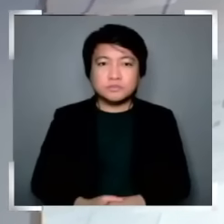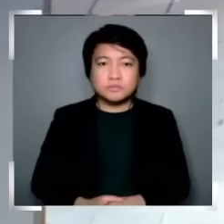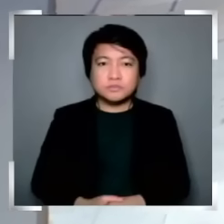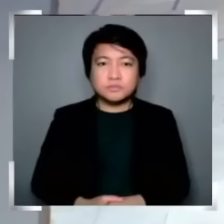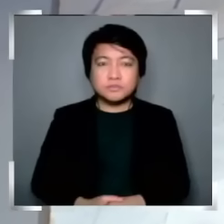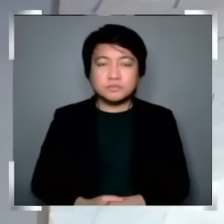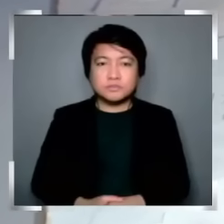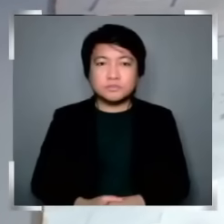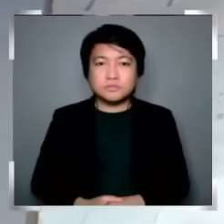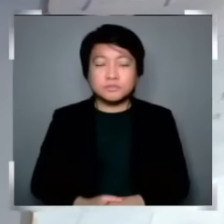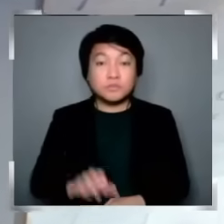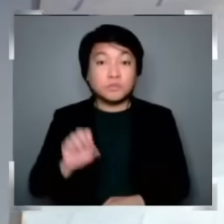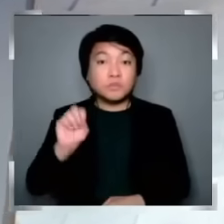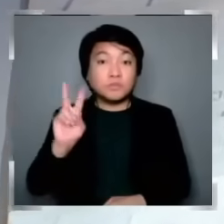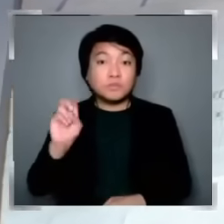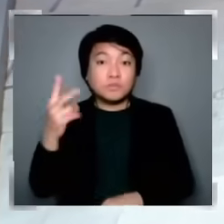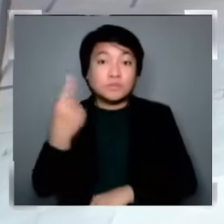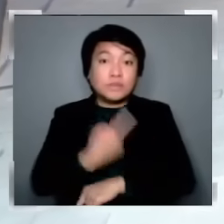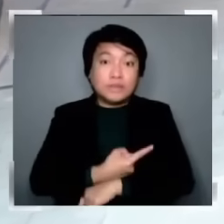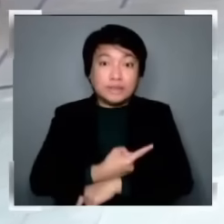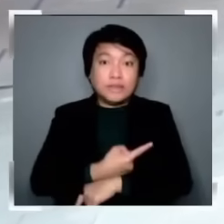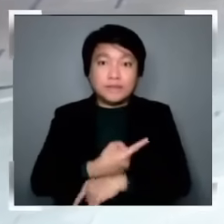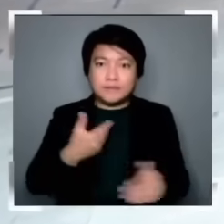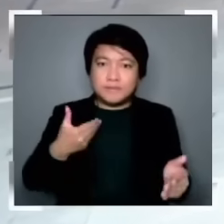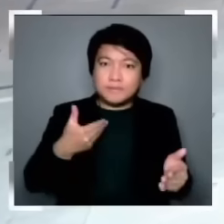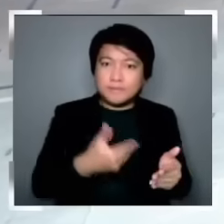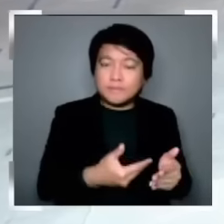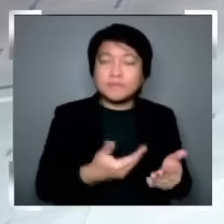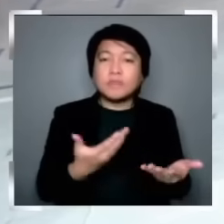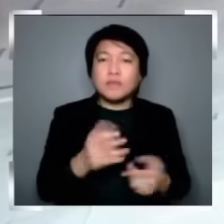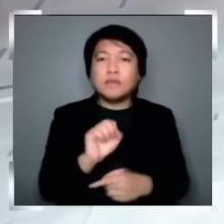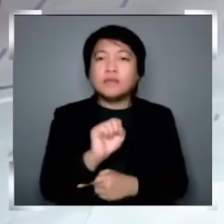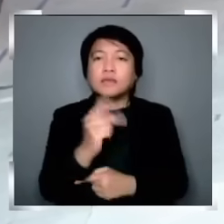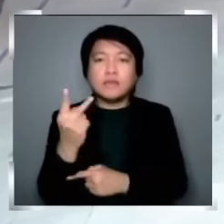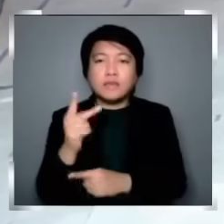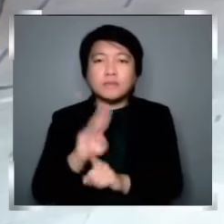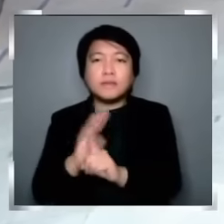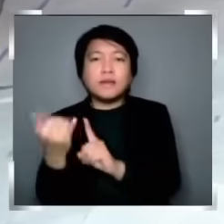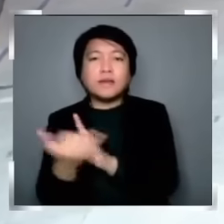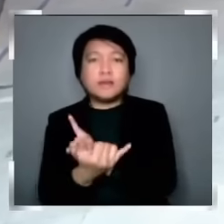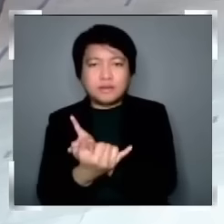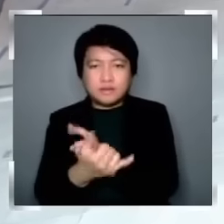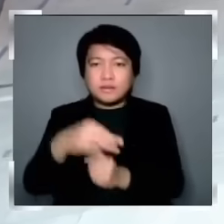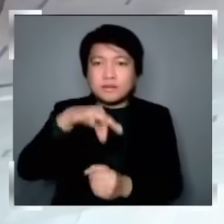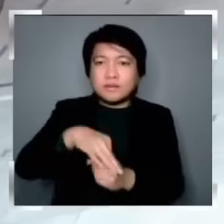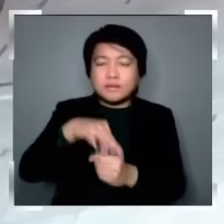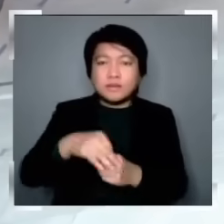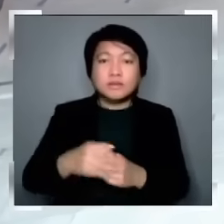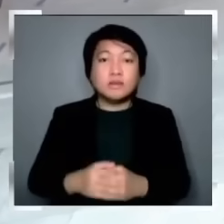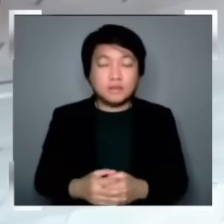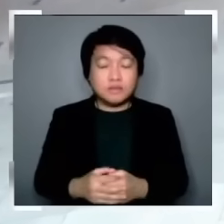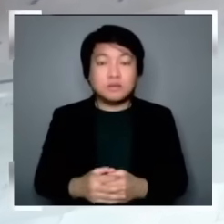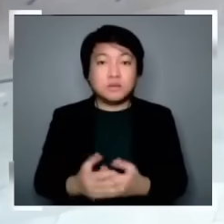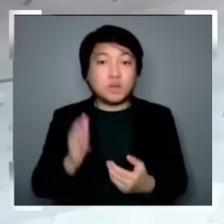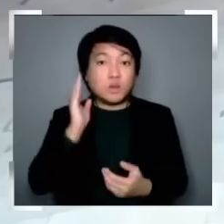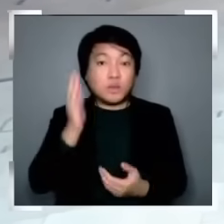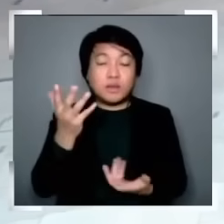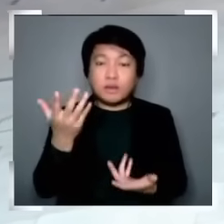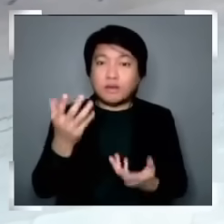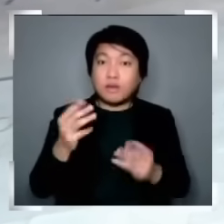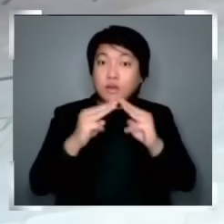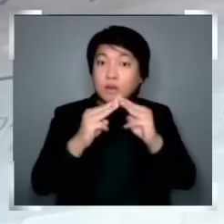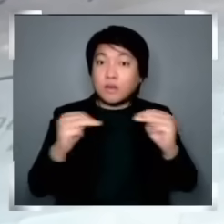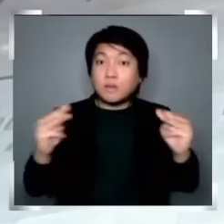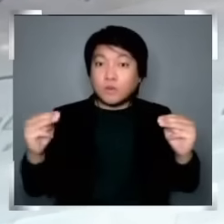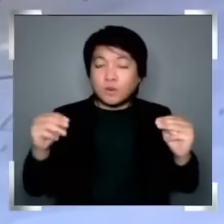Labing 2 araw bago ang barangay at SK elections, nag-iikot ang COMELEC sa ilang malls kung saan magkakaroon ng mall voting sa mga piling barangay